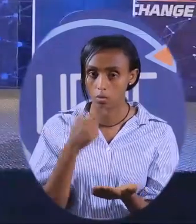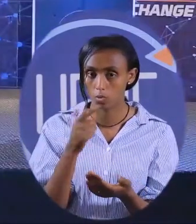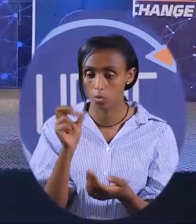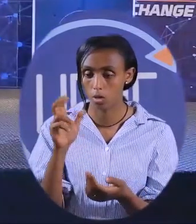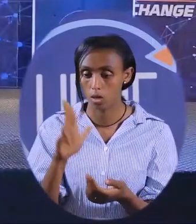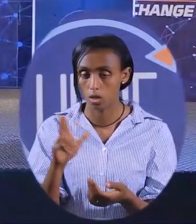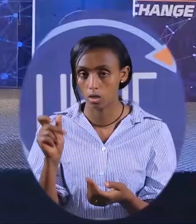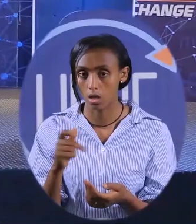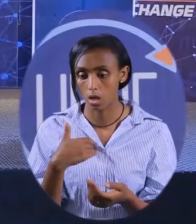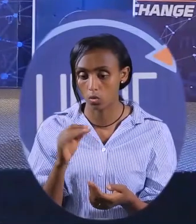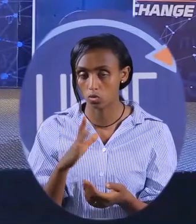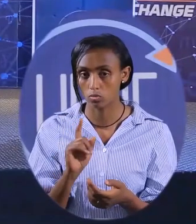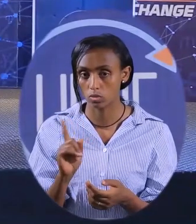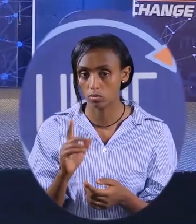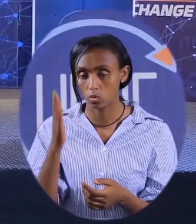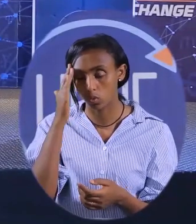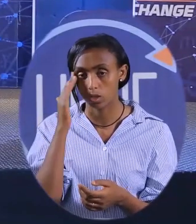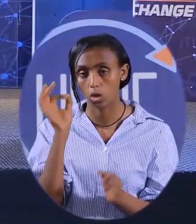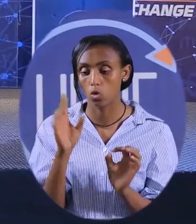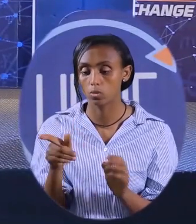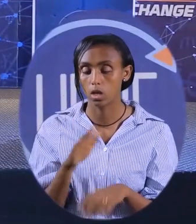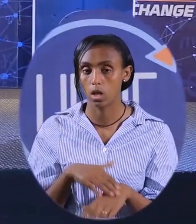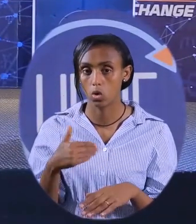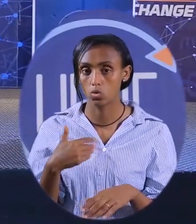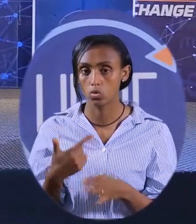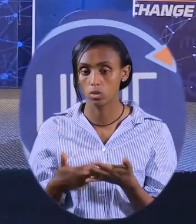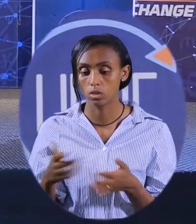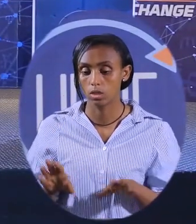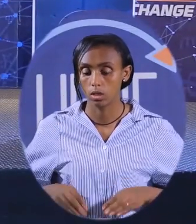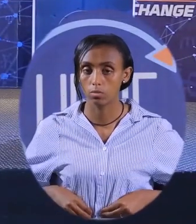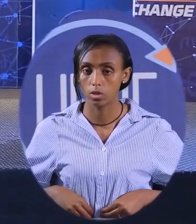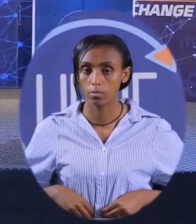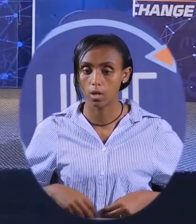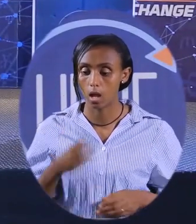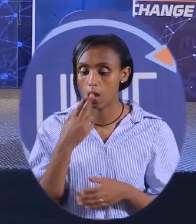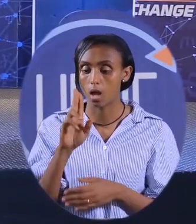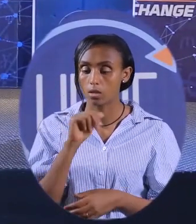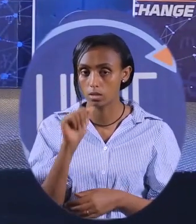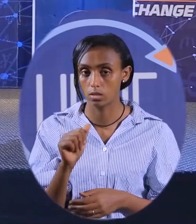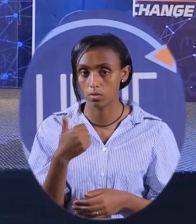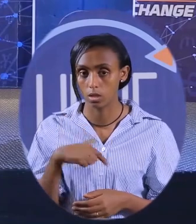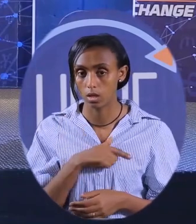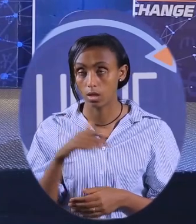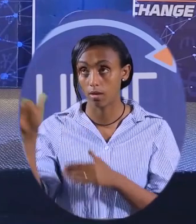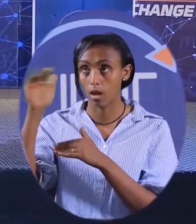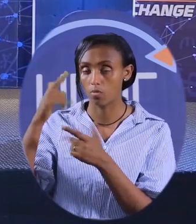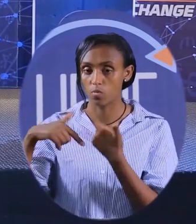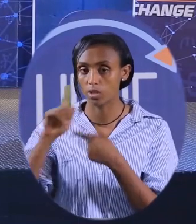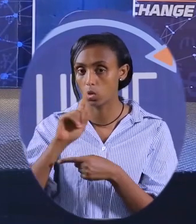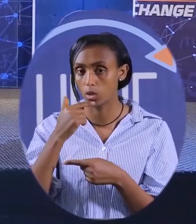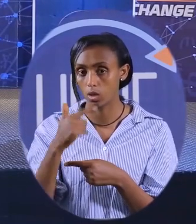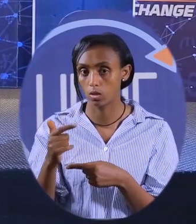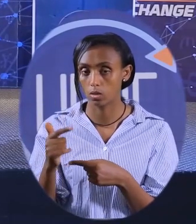ሰው ያንን ምንም ኖሌጅ የለውም ሲጀምር እንደዛ እንዲቀበልም አልታዘዘም እኛ እኮ ከላይ ነው የመጣልን ነው ይሉት